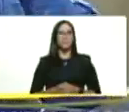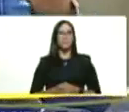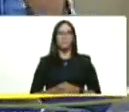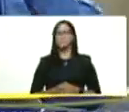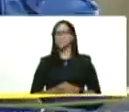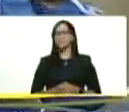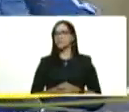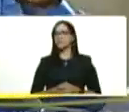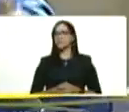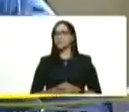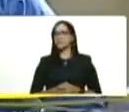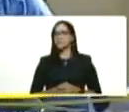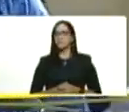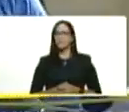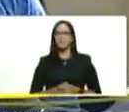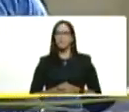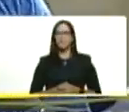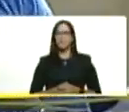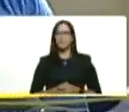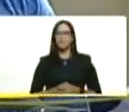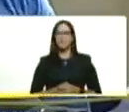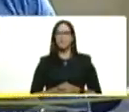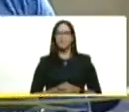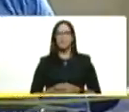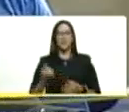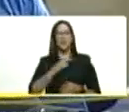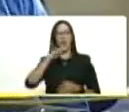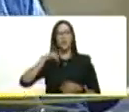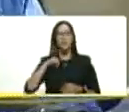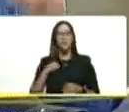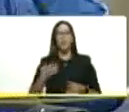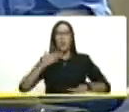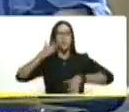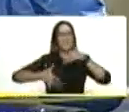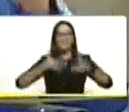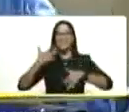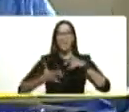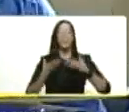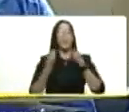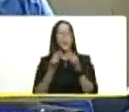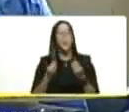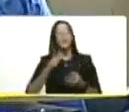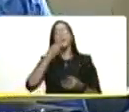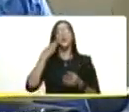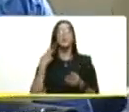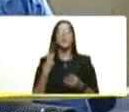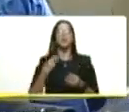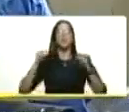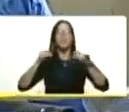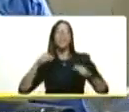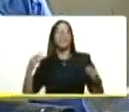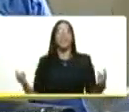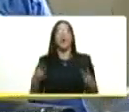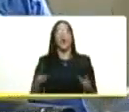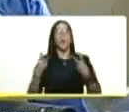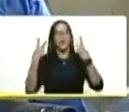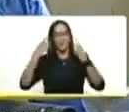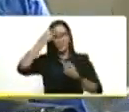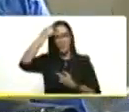والاستكبار والاستعمار والظلم والقهر. Nosotros nos sentimos muy orgullosos de este glorioso